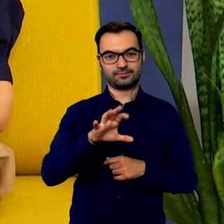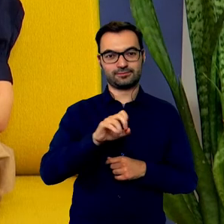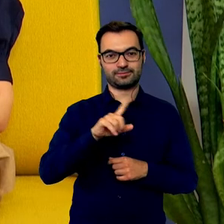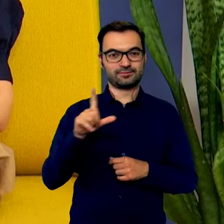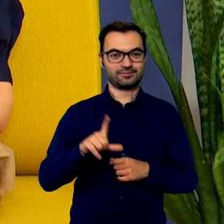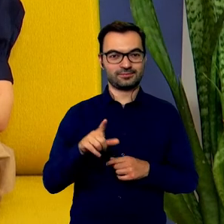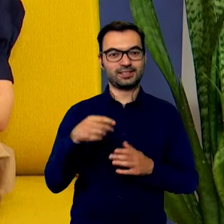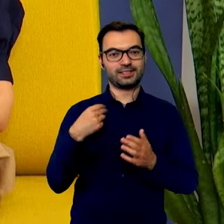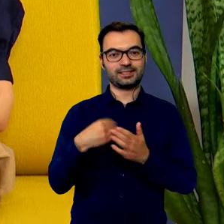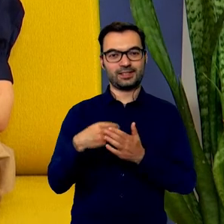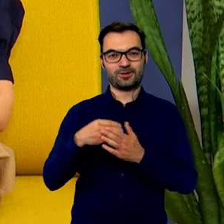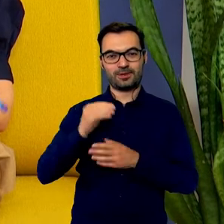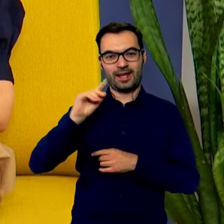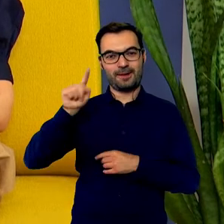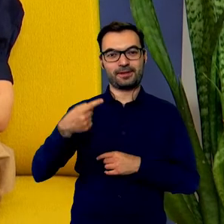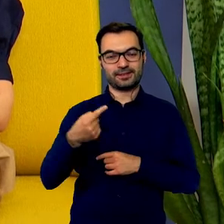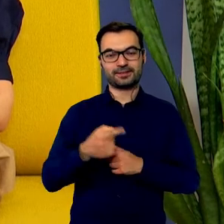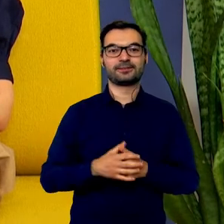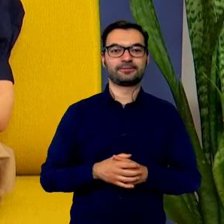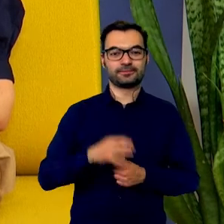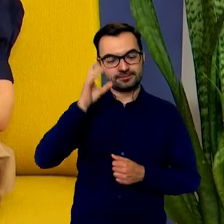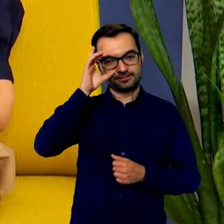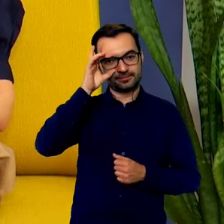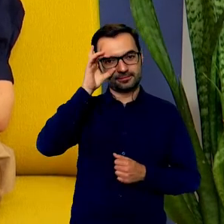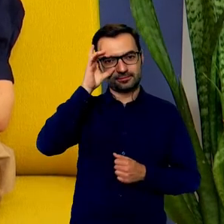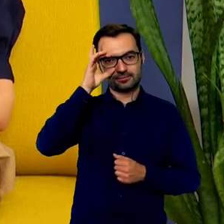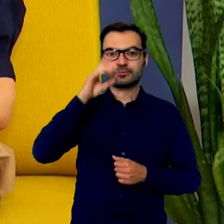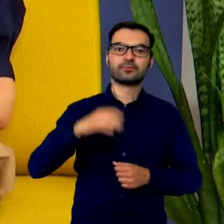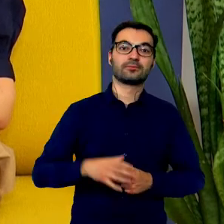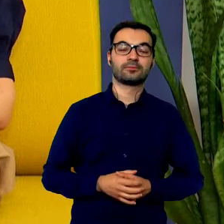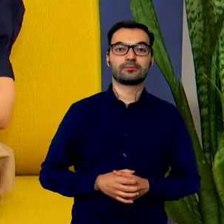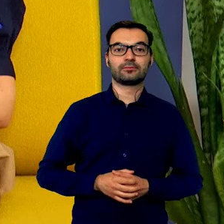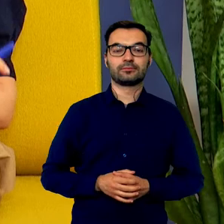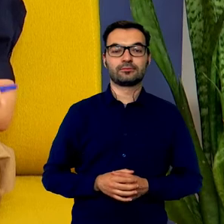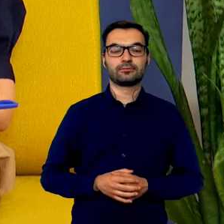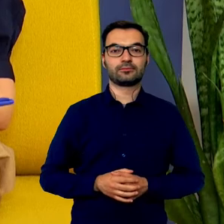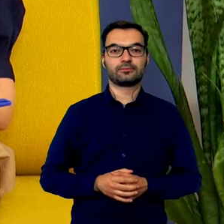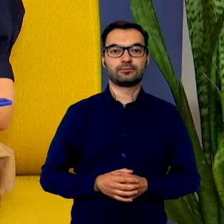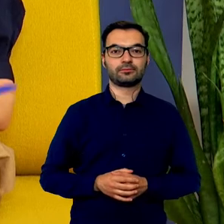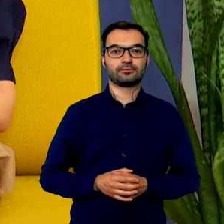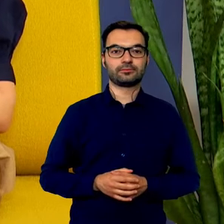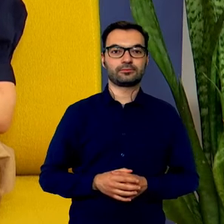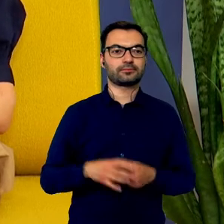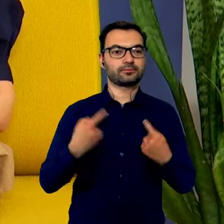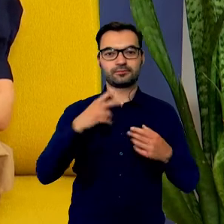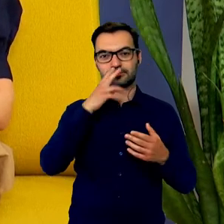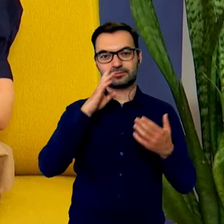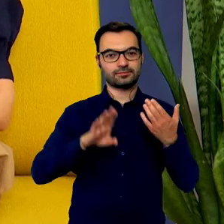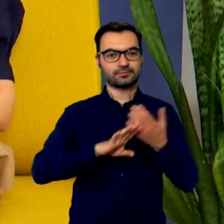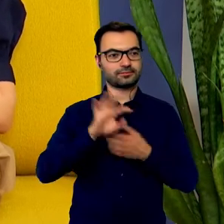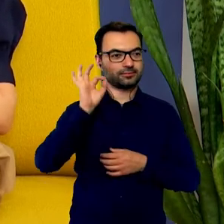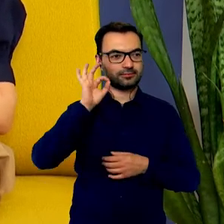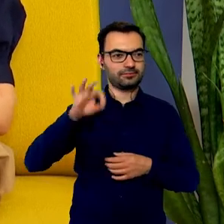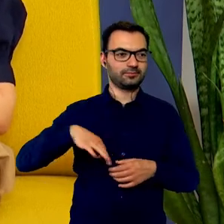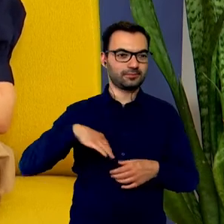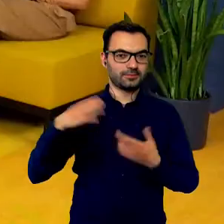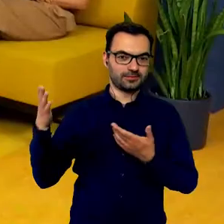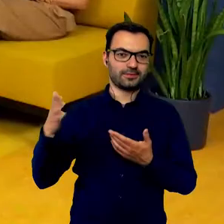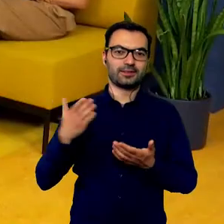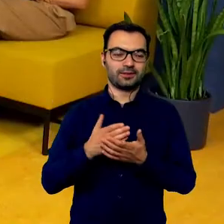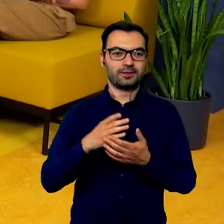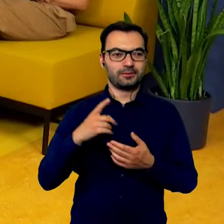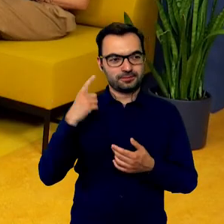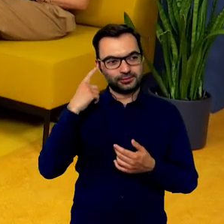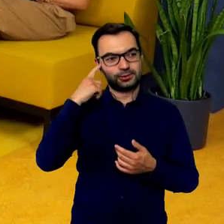w zakupach, bonu na zakupy w Empiku na 500 zł. Nie przedstawiłam też pani przez to, że tak weszłyśmy od razu z Teosiem, więc właściwie